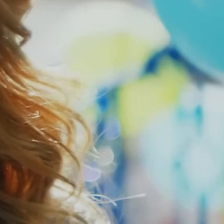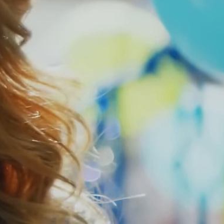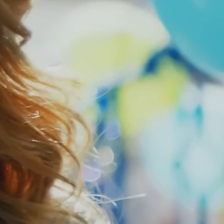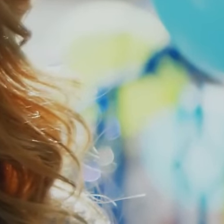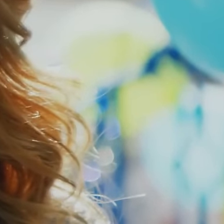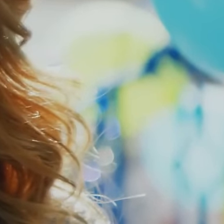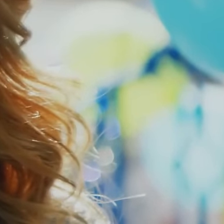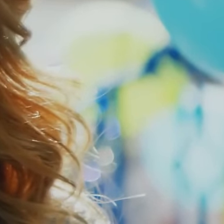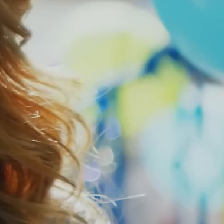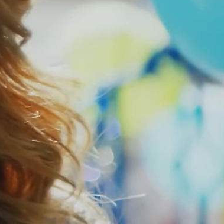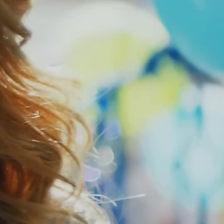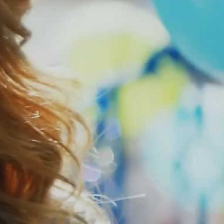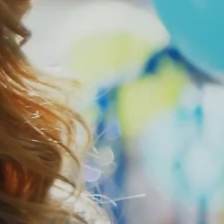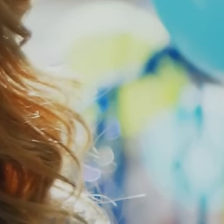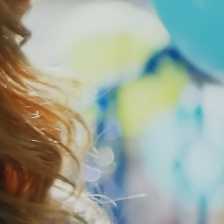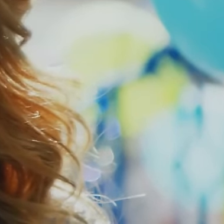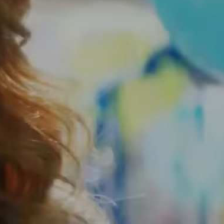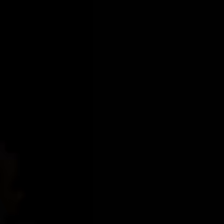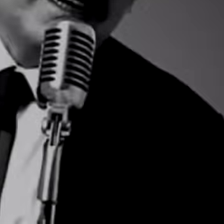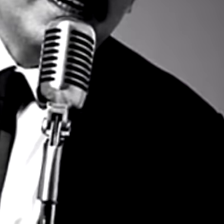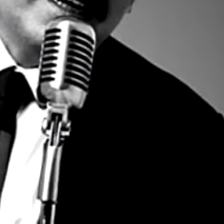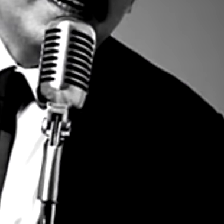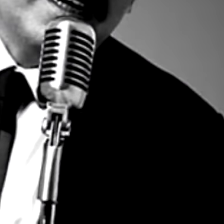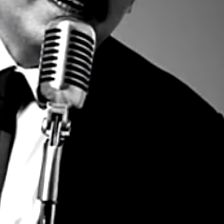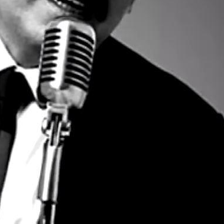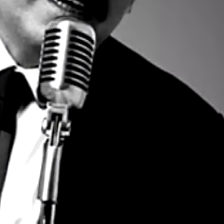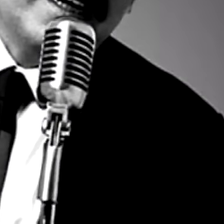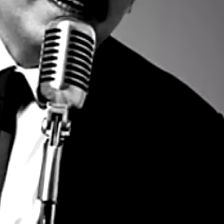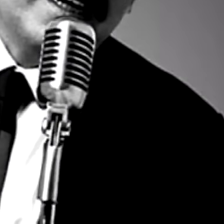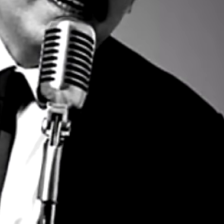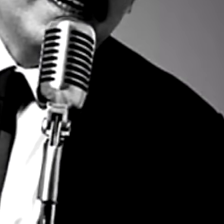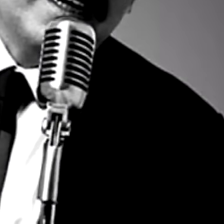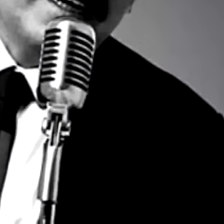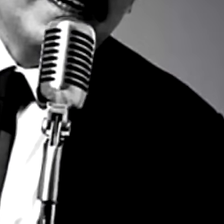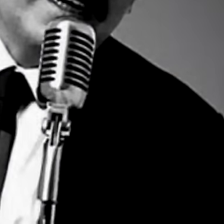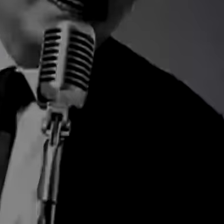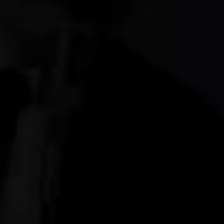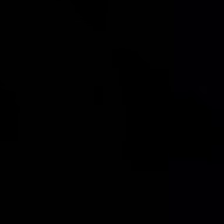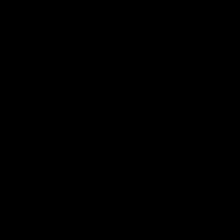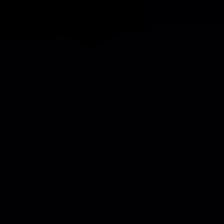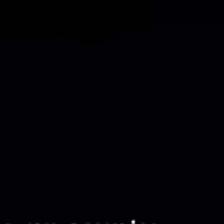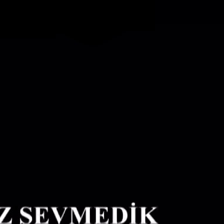an dondu. Bu dizinin betimlemesi BSK Yapım tarafından Sesi Betimleme Derneği'ne yaptırılmıştır.